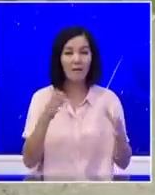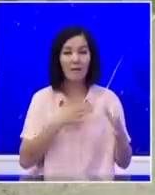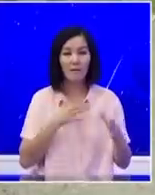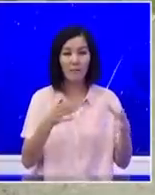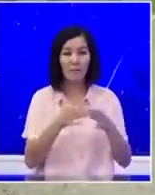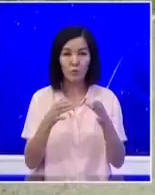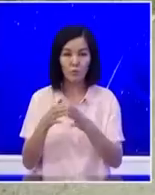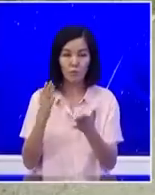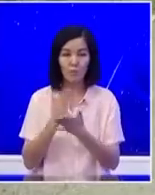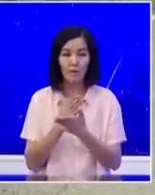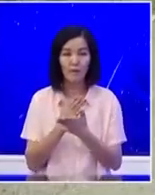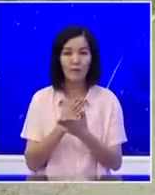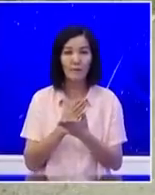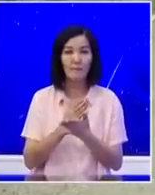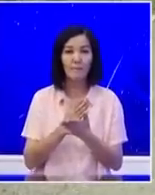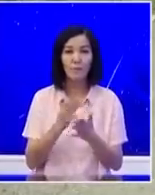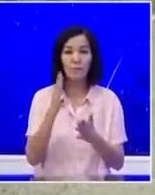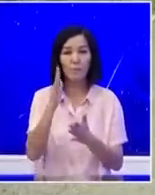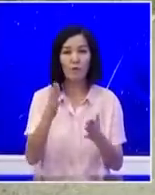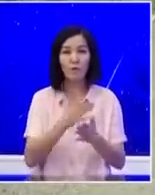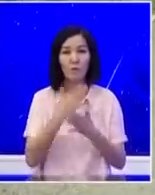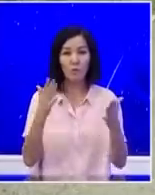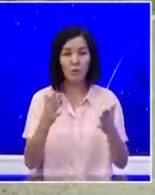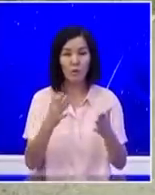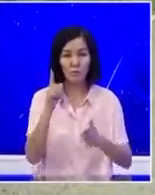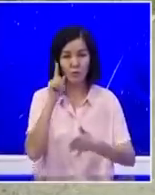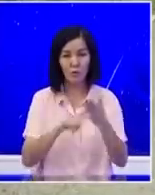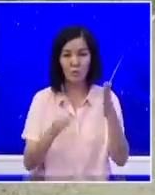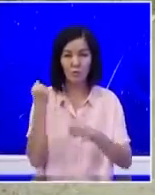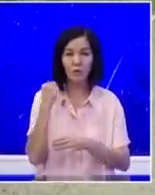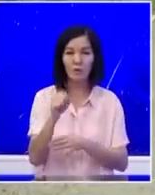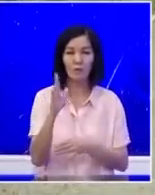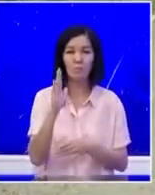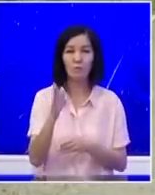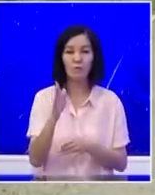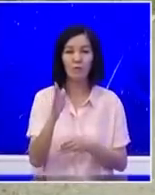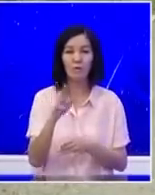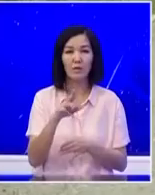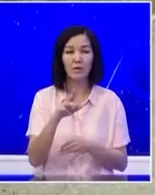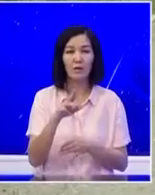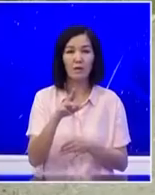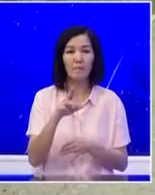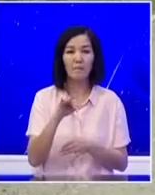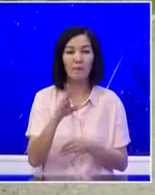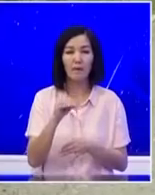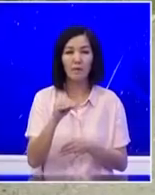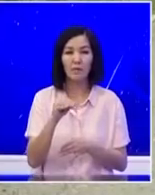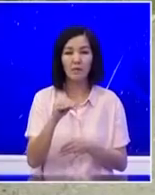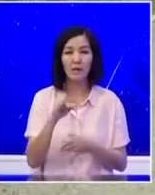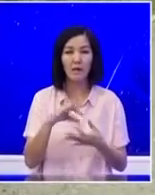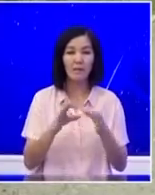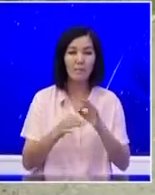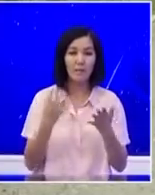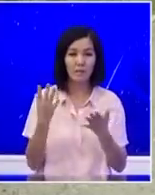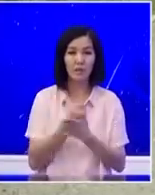бар. Болашағы өте зор. Олардан жаңағы Париж олимпиадасынан үміт